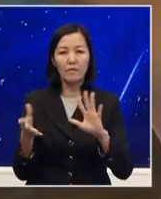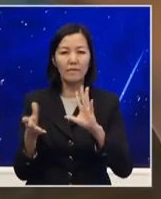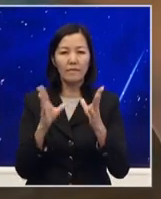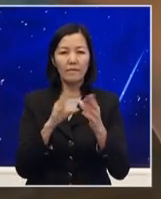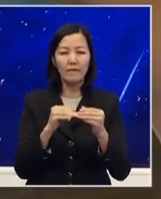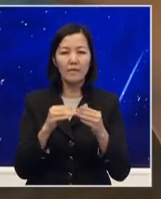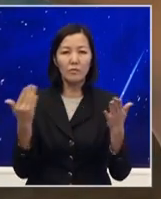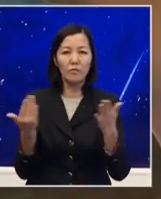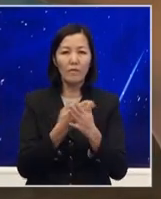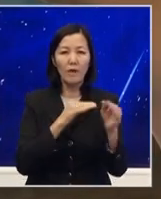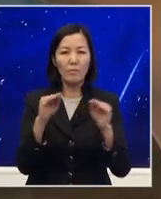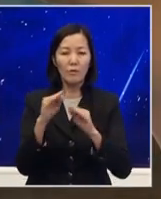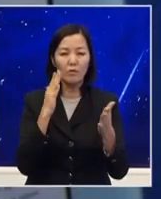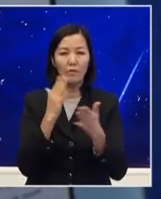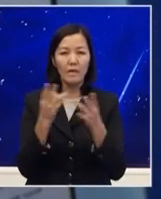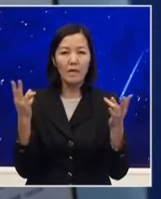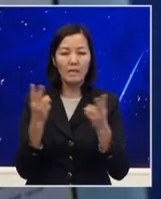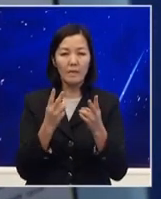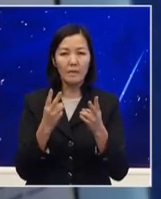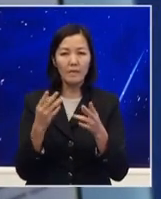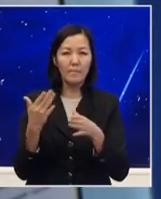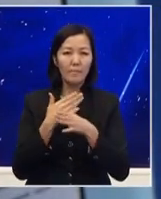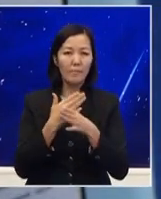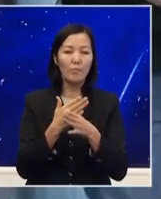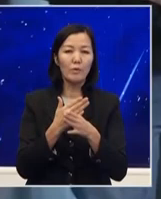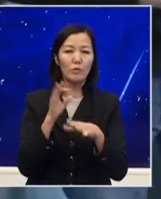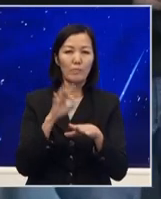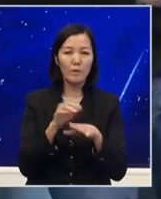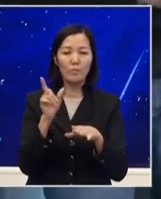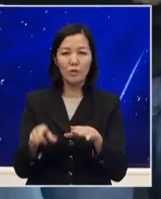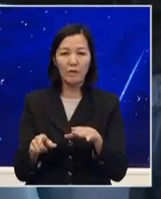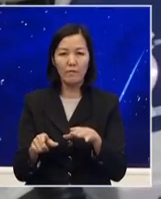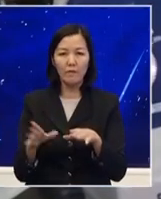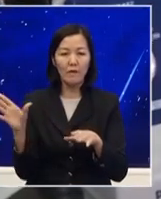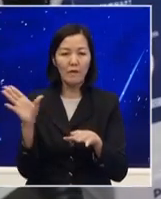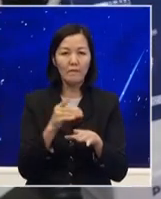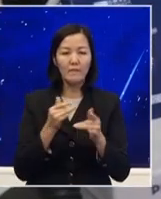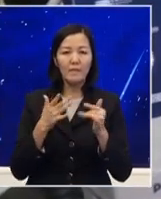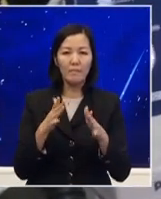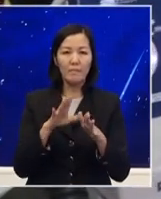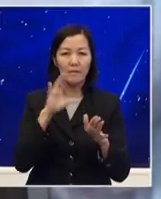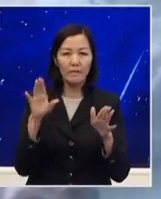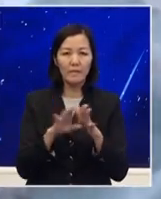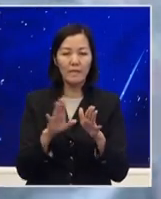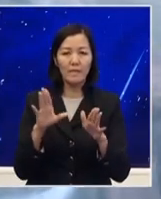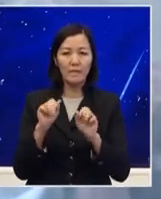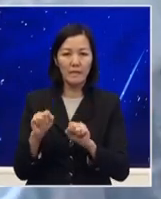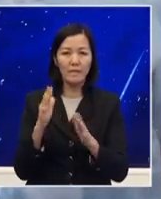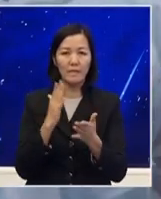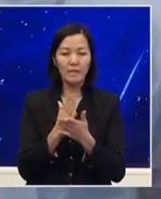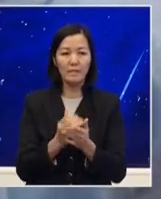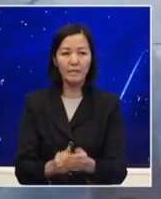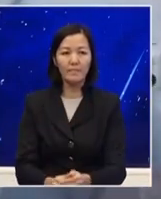арсенал современной аппаратуры, необходимой для первой помощи пациенту. Соблюдены и все санитарные требования.